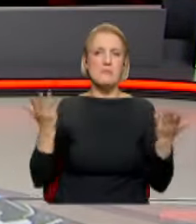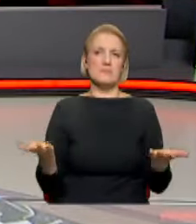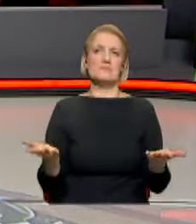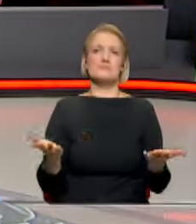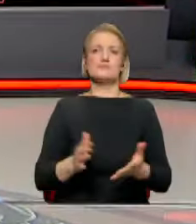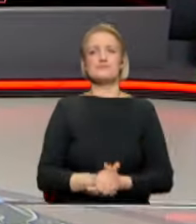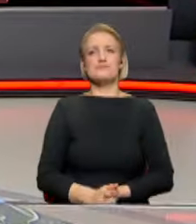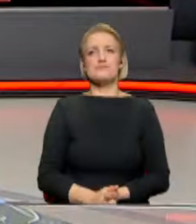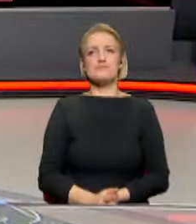ya Evet efendim